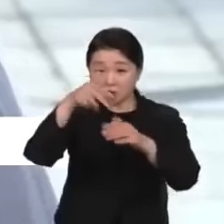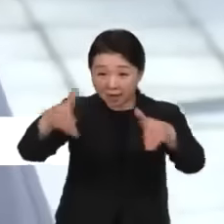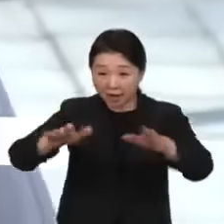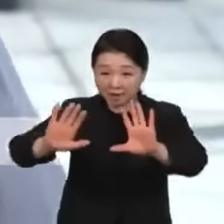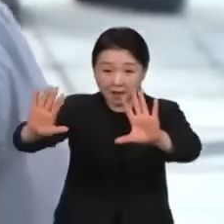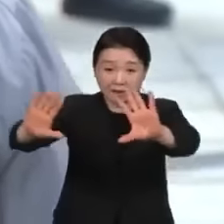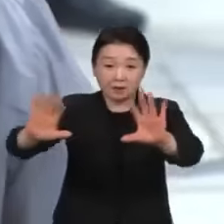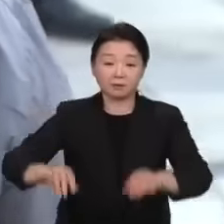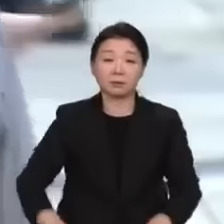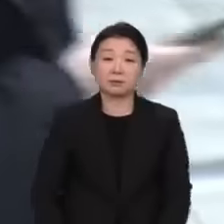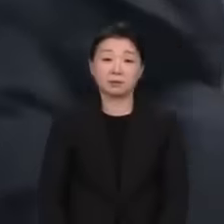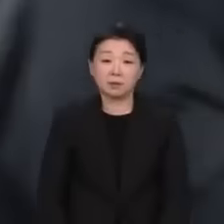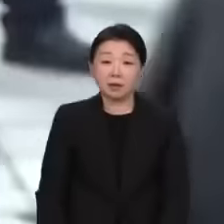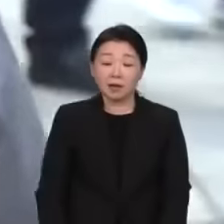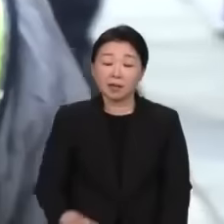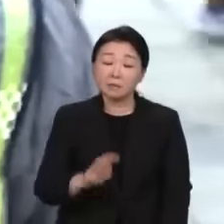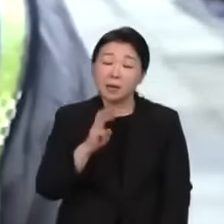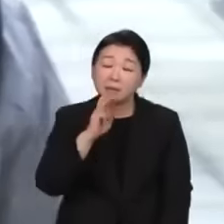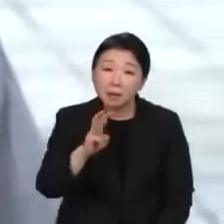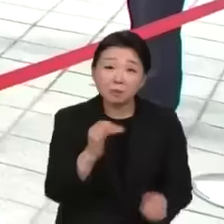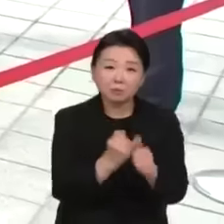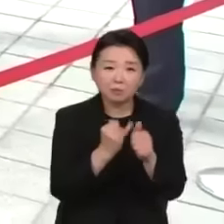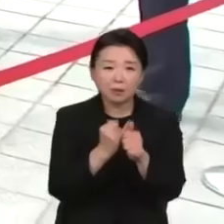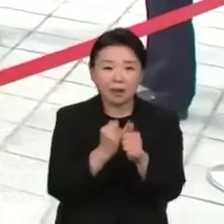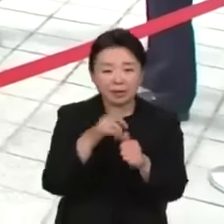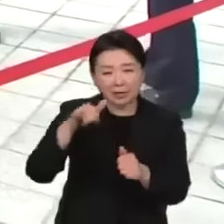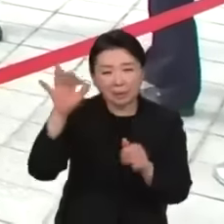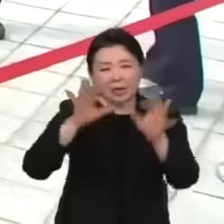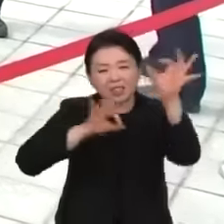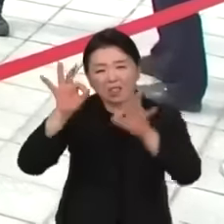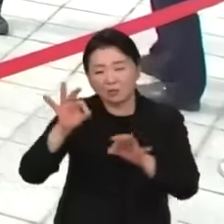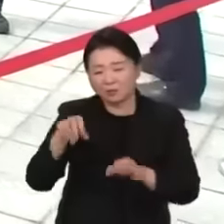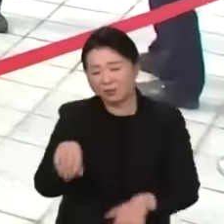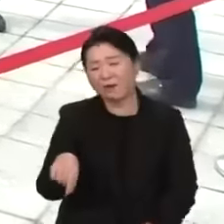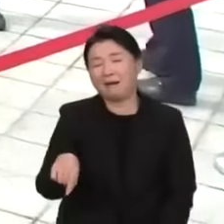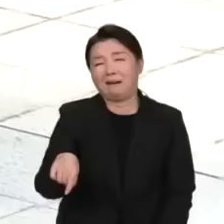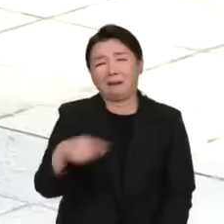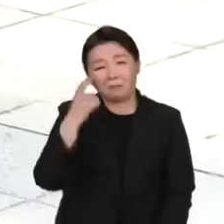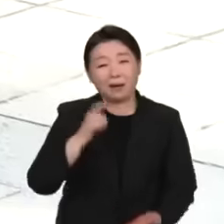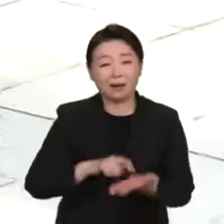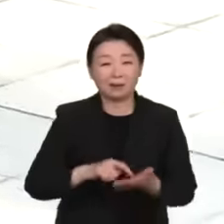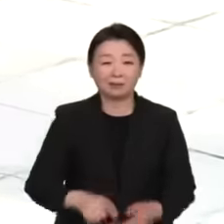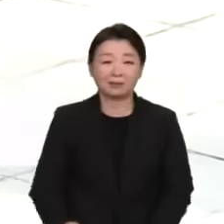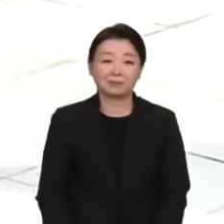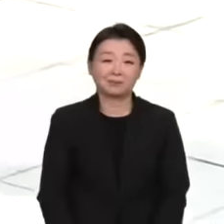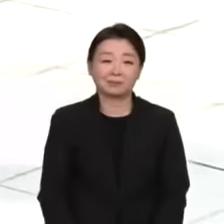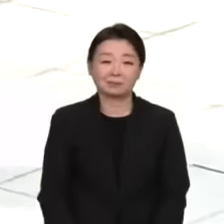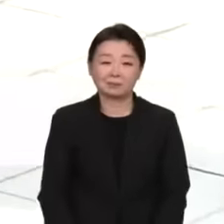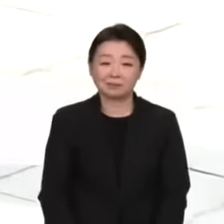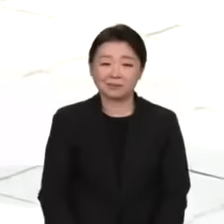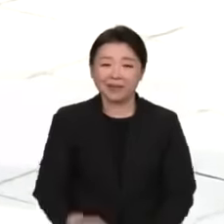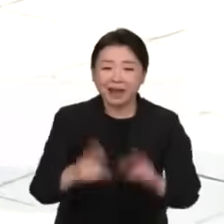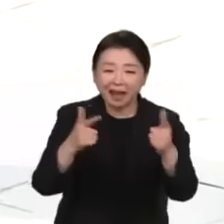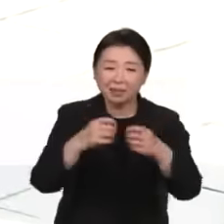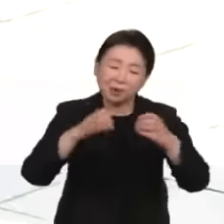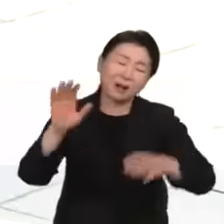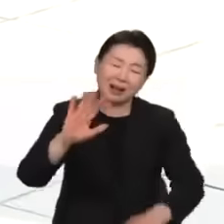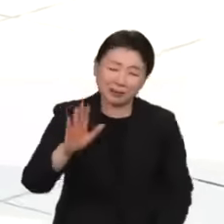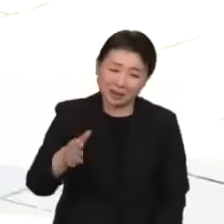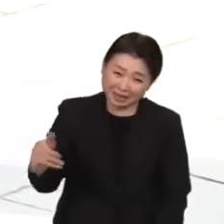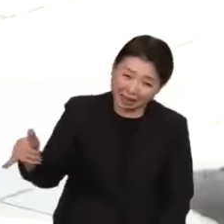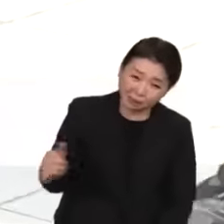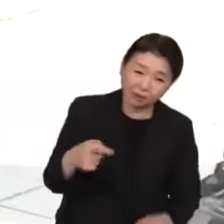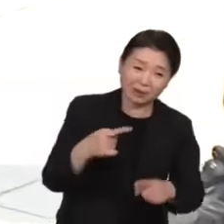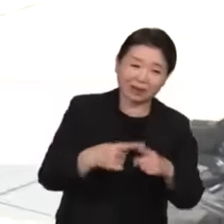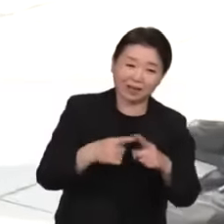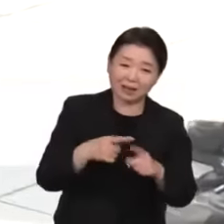나가세요. 하지만 한 30대 부부가 실수로 떨어뜨린 것으로 확인됐습니다. 아니에요. 알고 거예요. 새벽 들어가다가